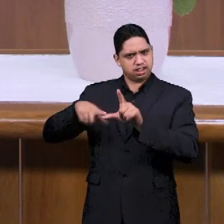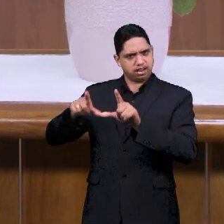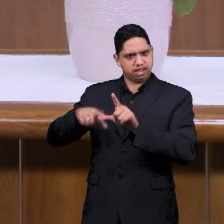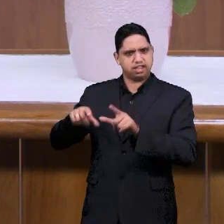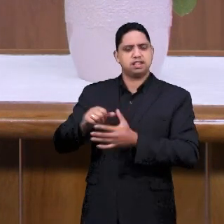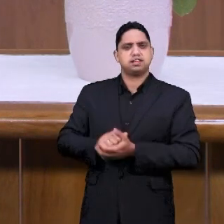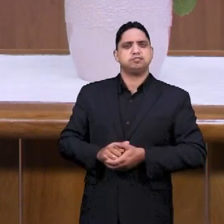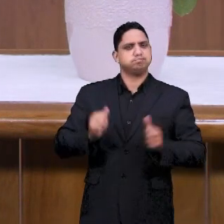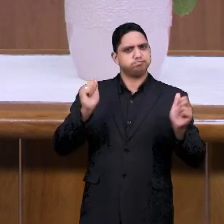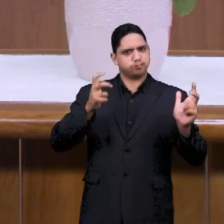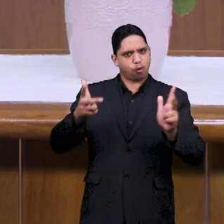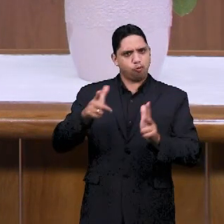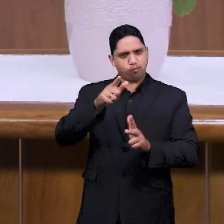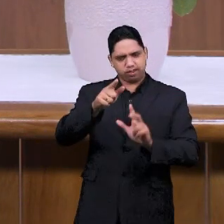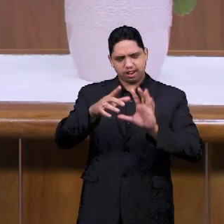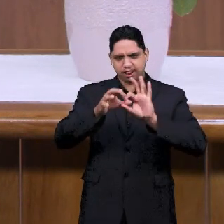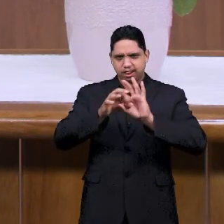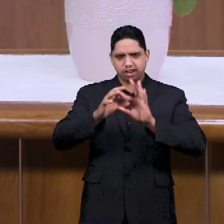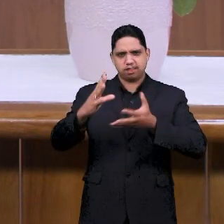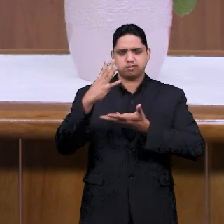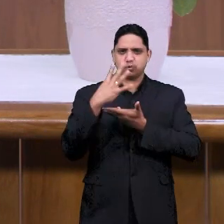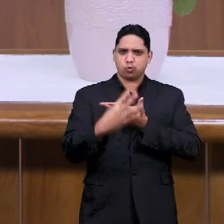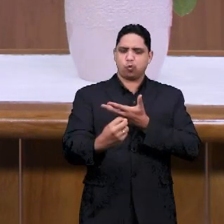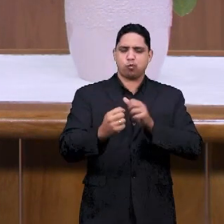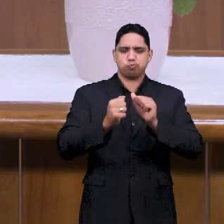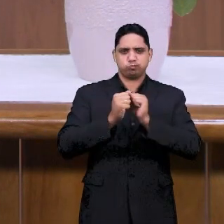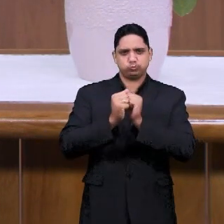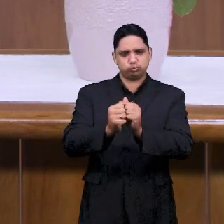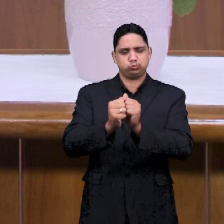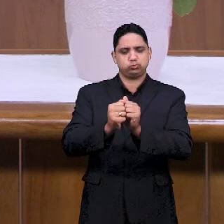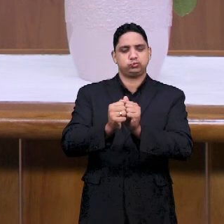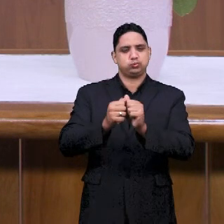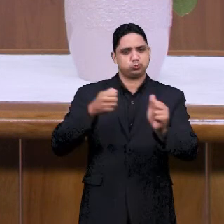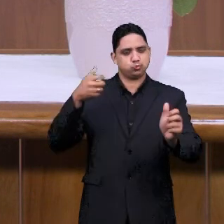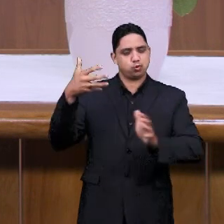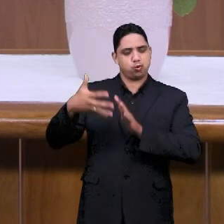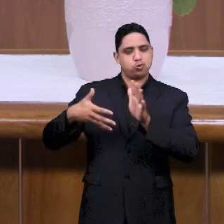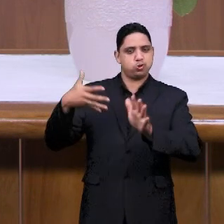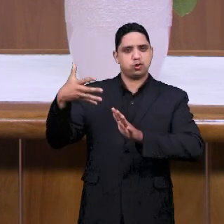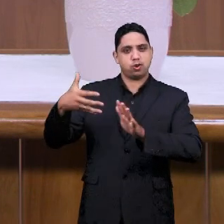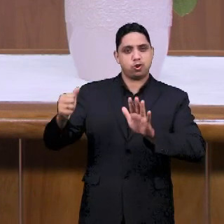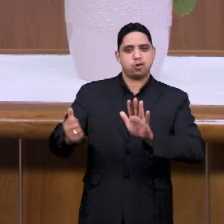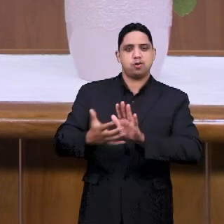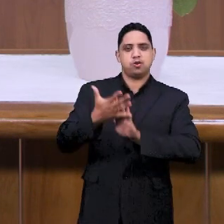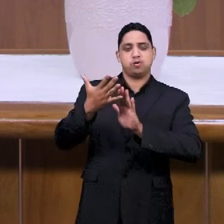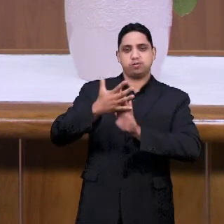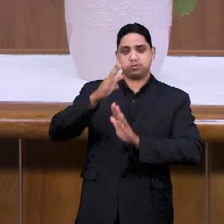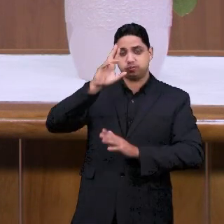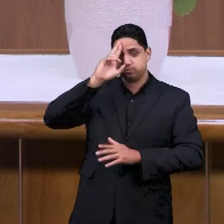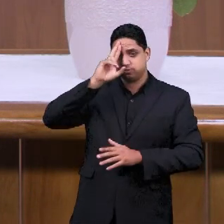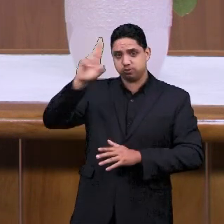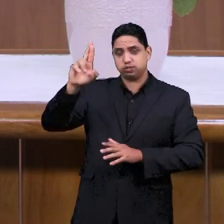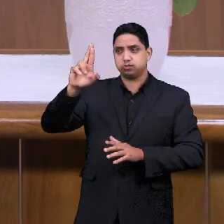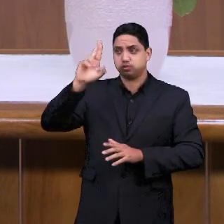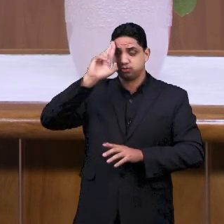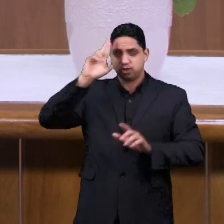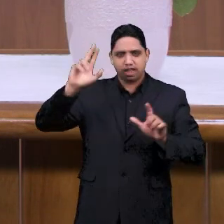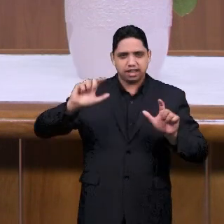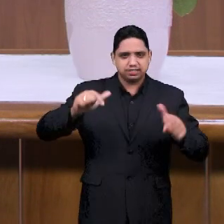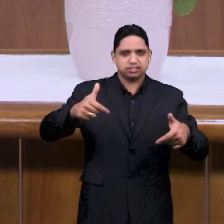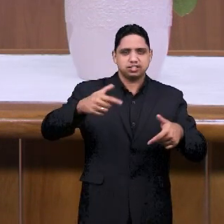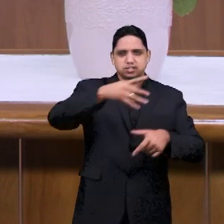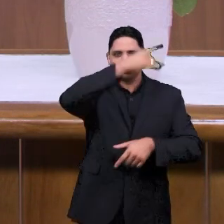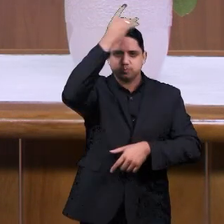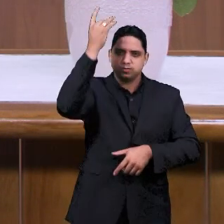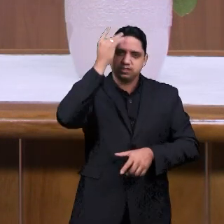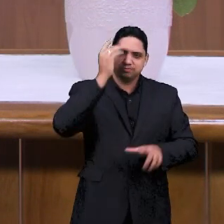être affichée. Vous pouvez chanter avec nous. Nous allons louer le nom du Seigneur. Le Seigneur va agir. Le Saint-Esprit